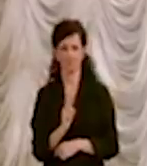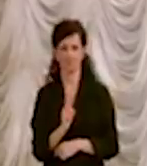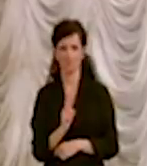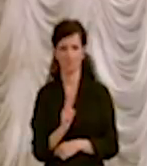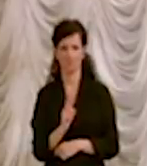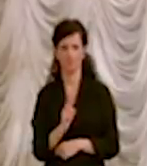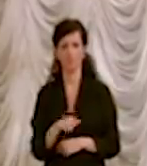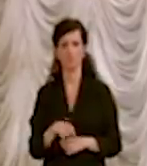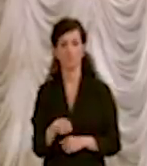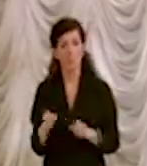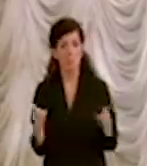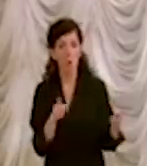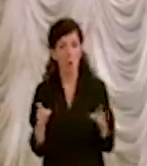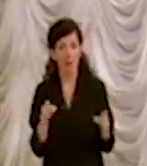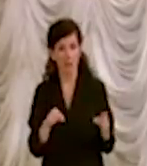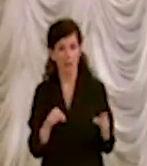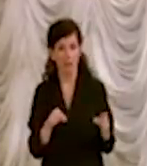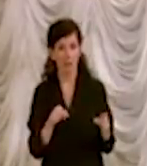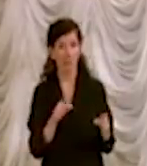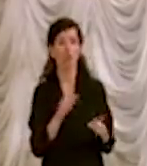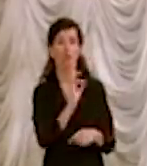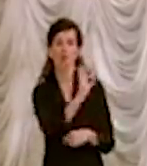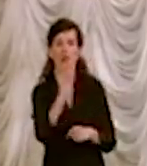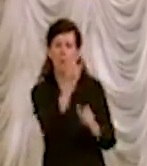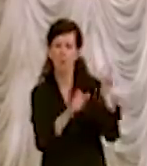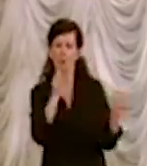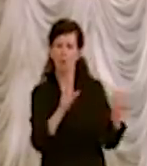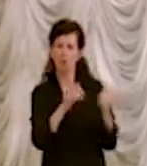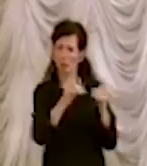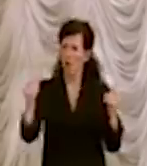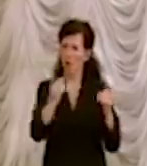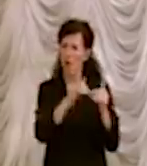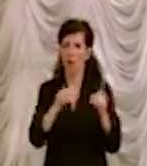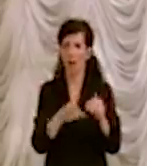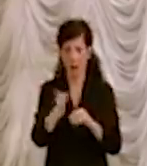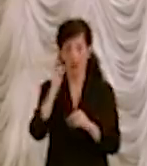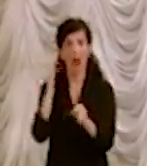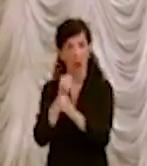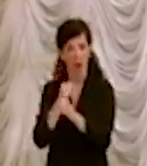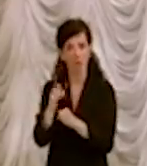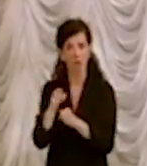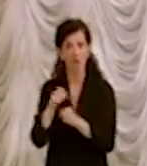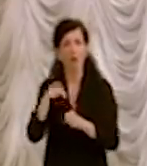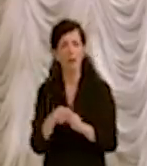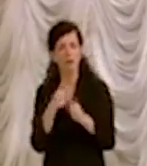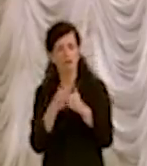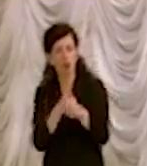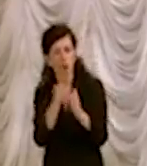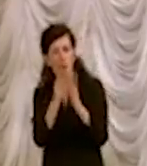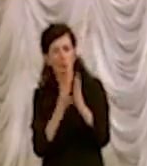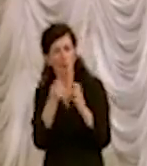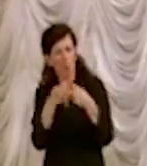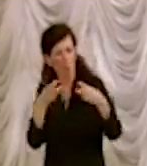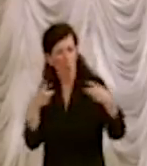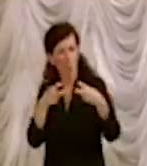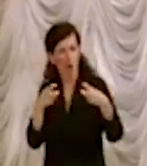momento in cui alcuni milioni di lavoratori andranno a lavorare, nel momento in cui allentiamo alcune misure, non possiamo